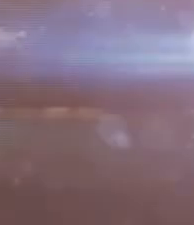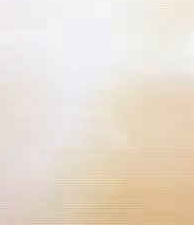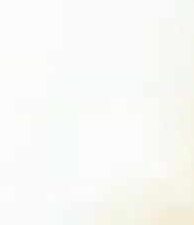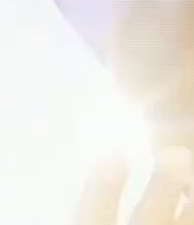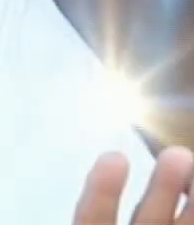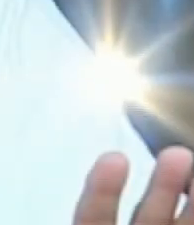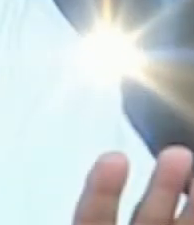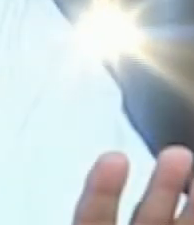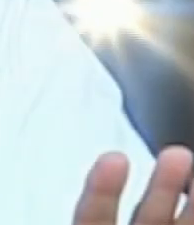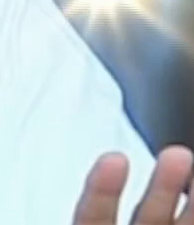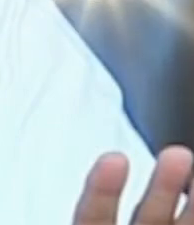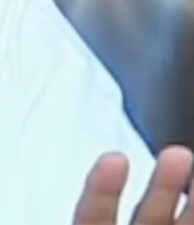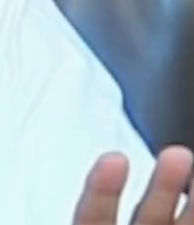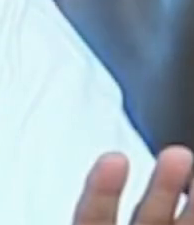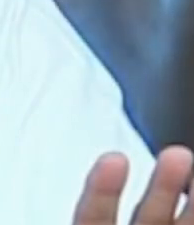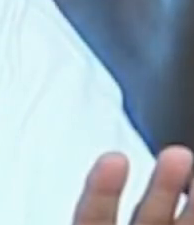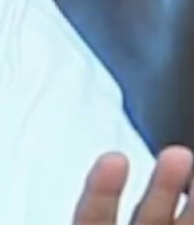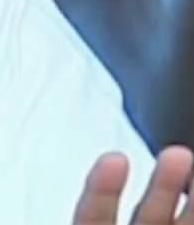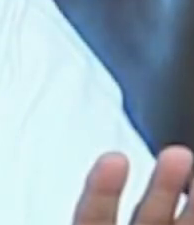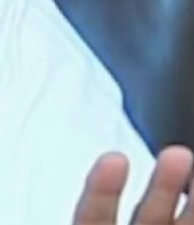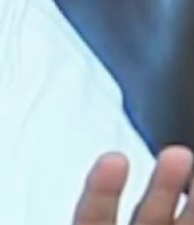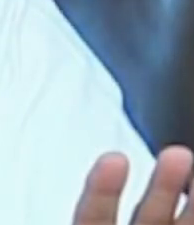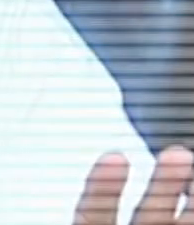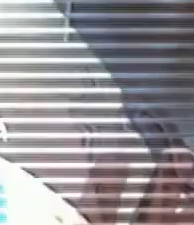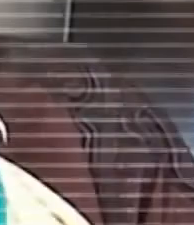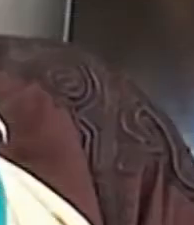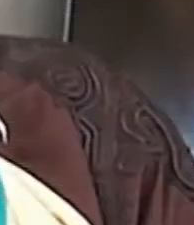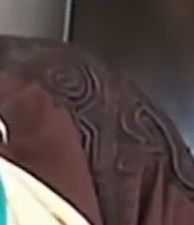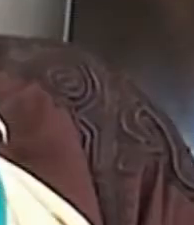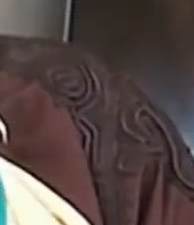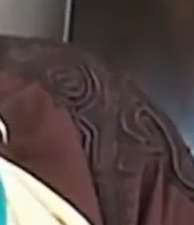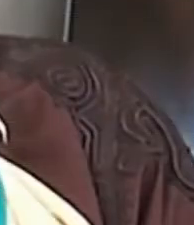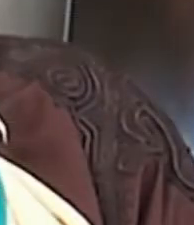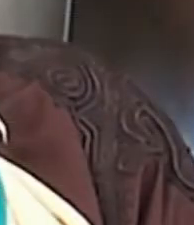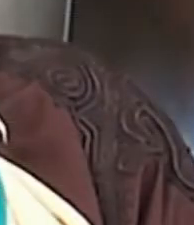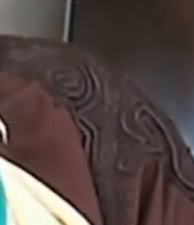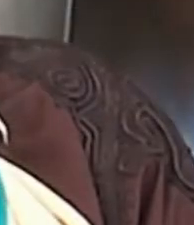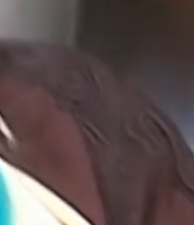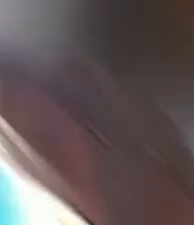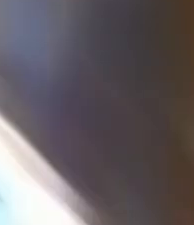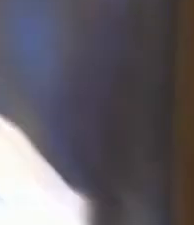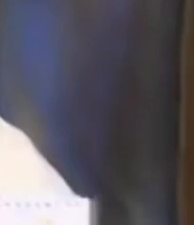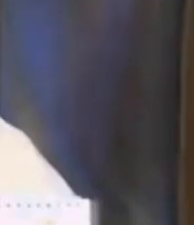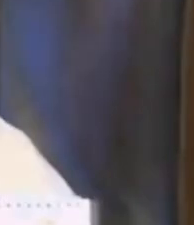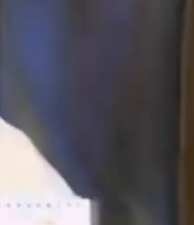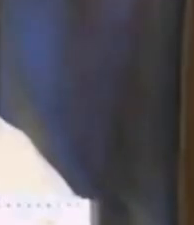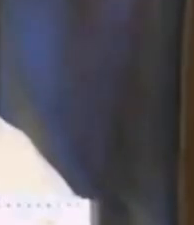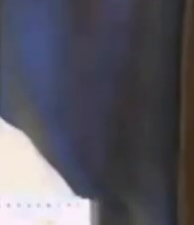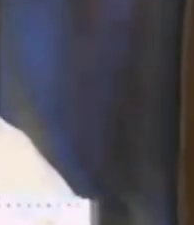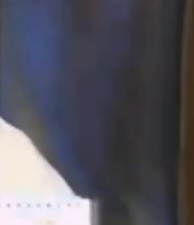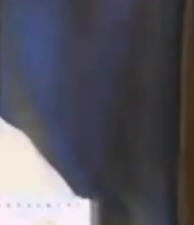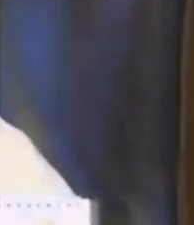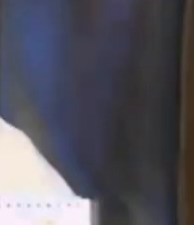للعالمين. نجوم وفيها بريق النجيم، وتصدع